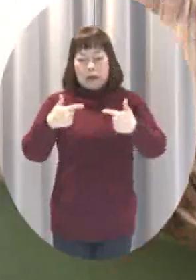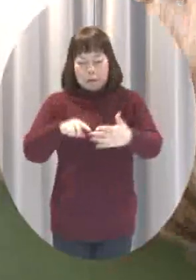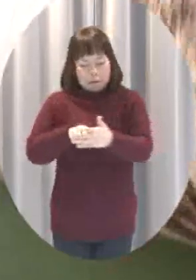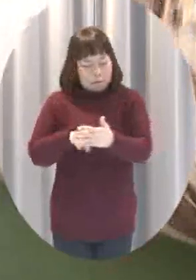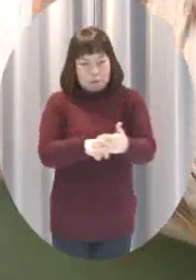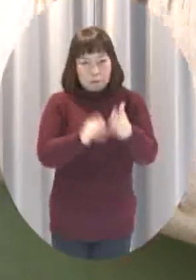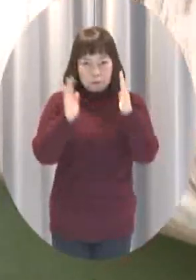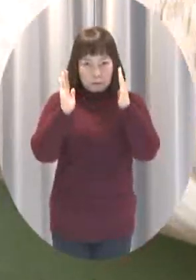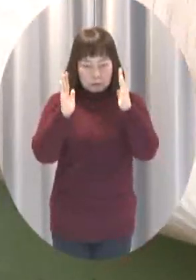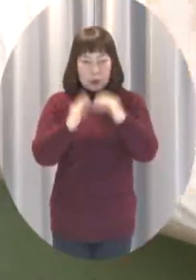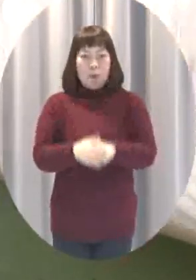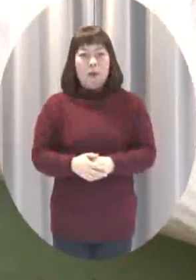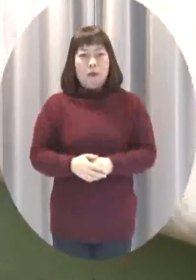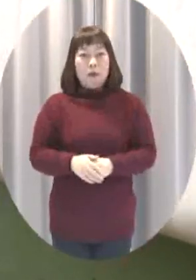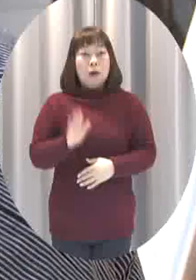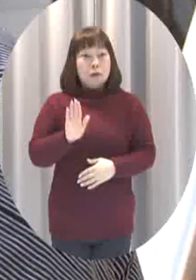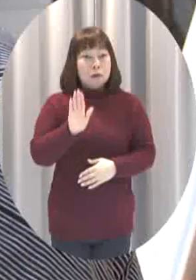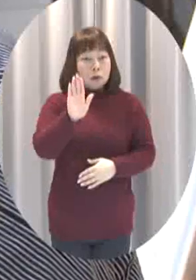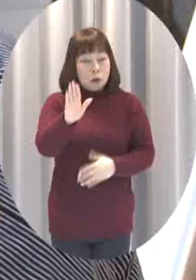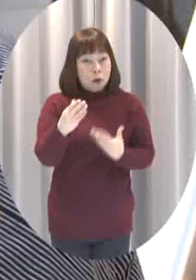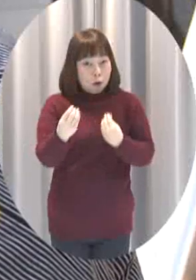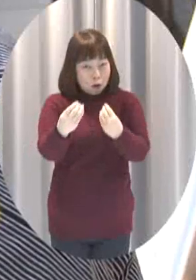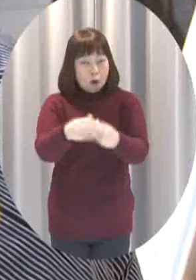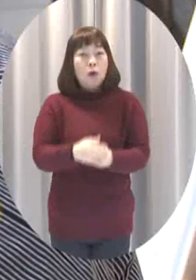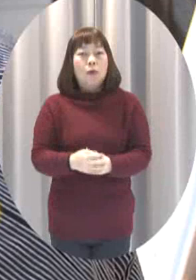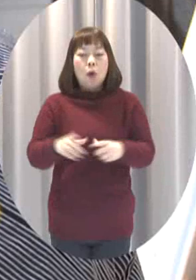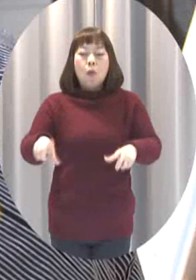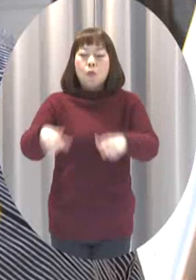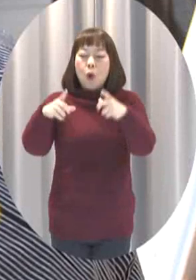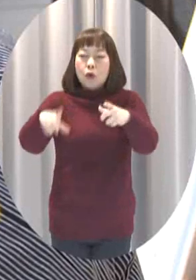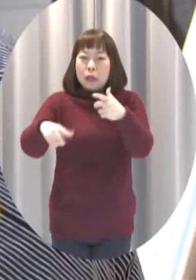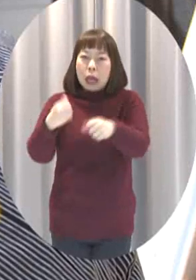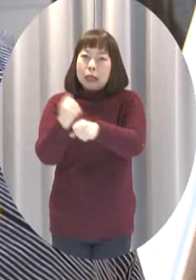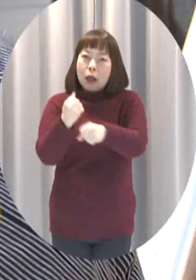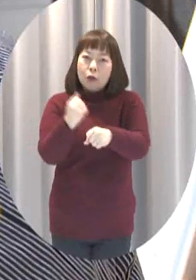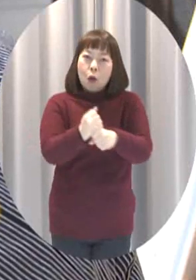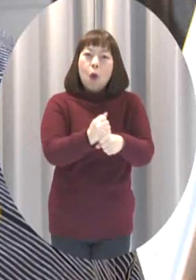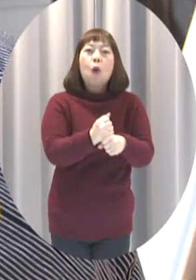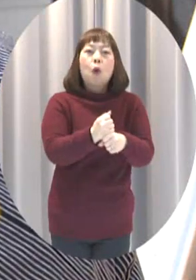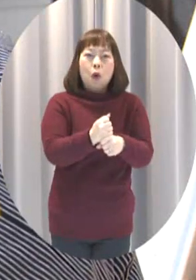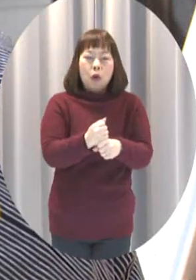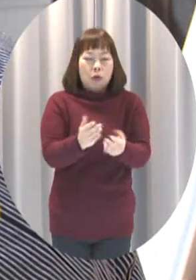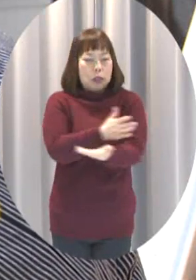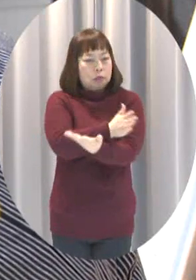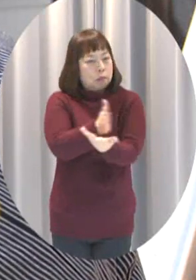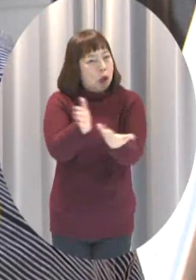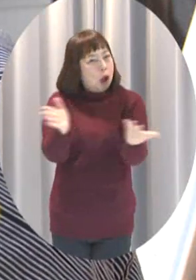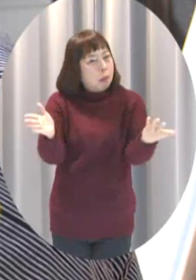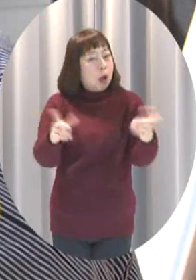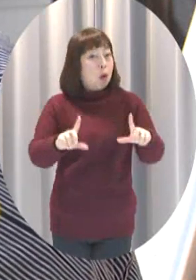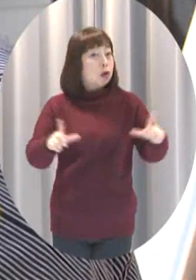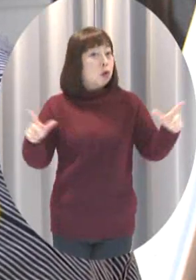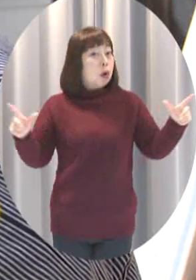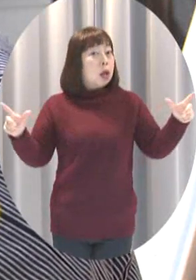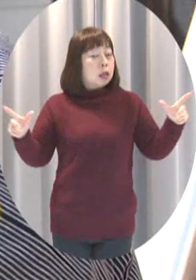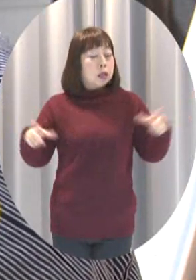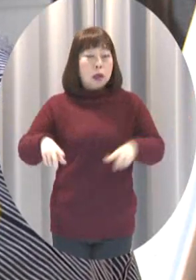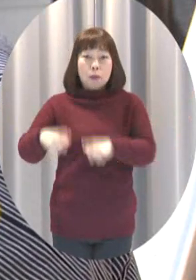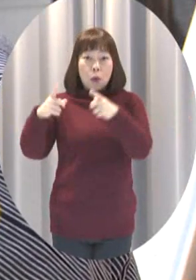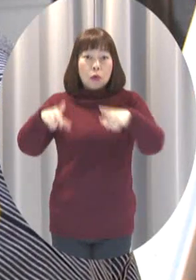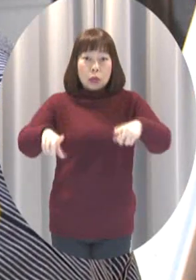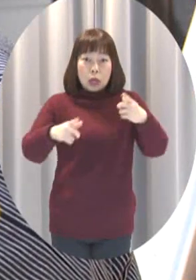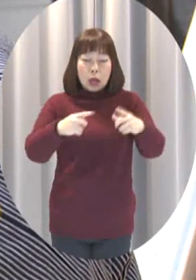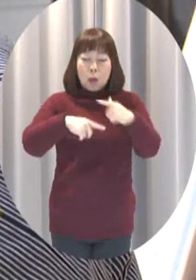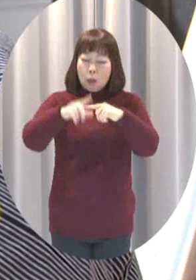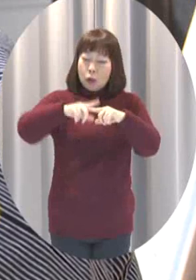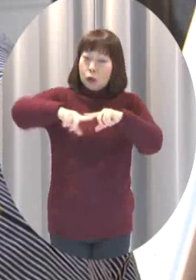。今後とも木材加工業の領域を広め、木材がもっと